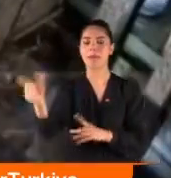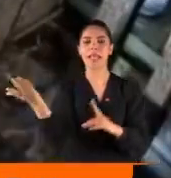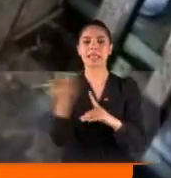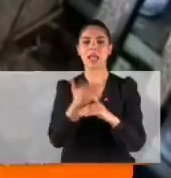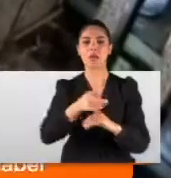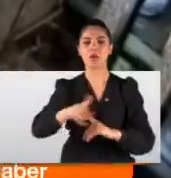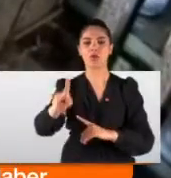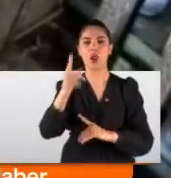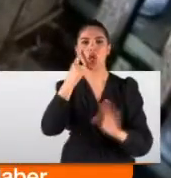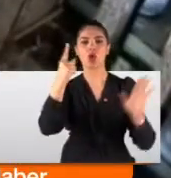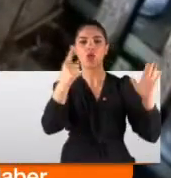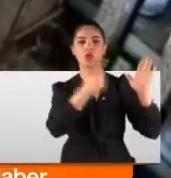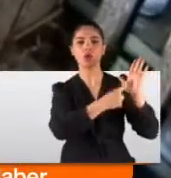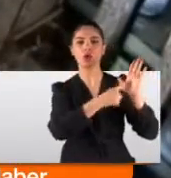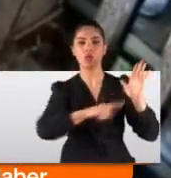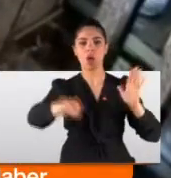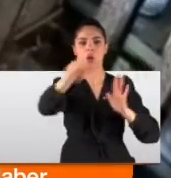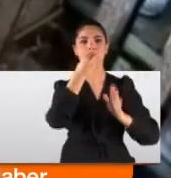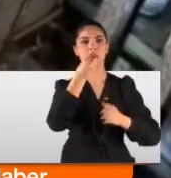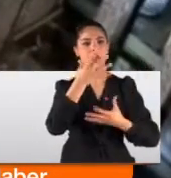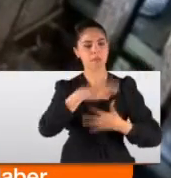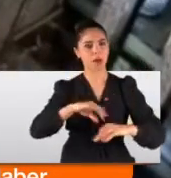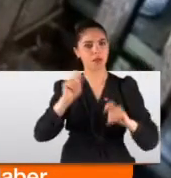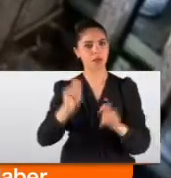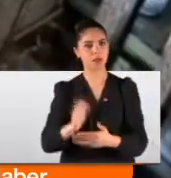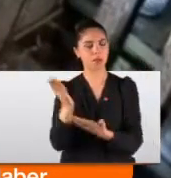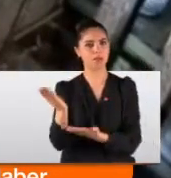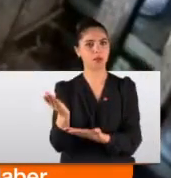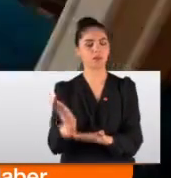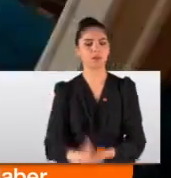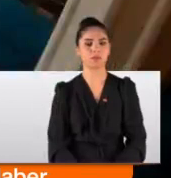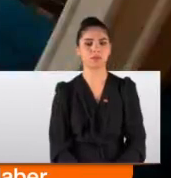yol gösterdi, hatta onlara yemek bile hazırlattı.